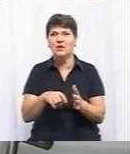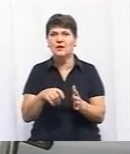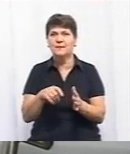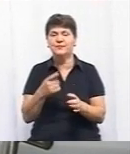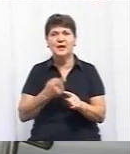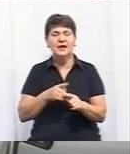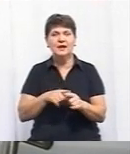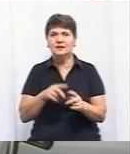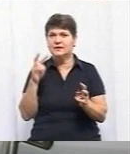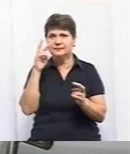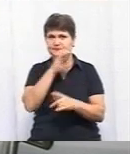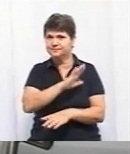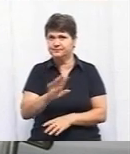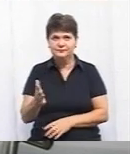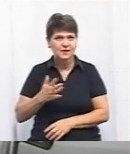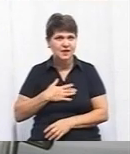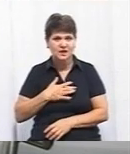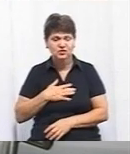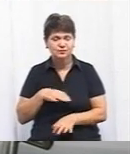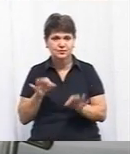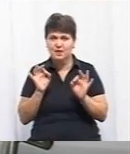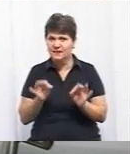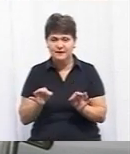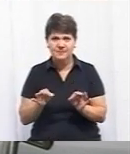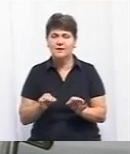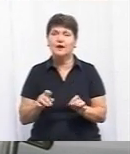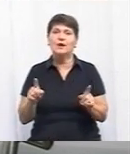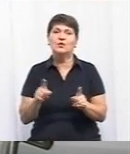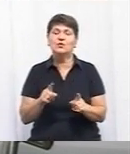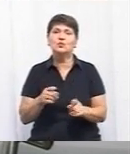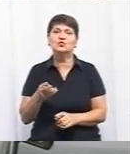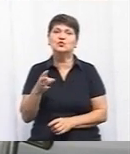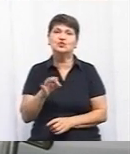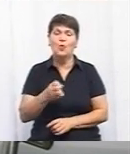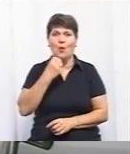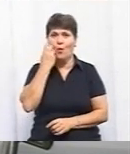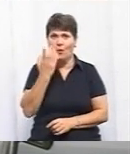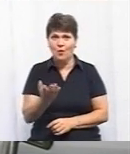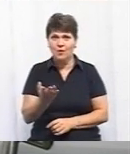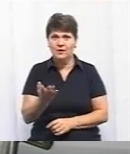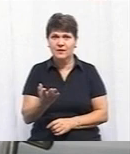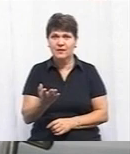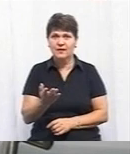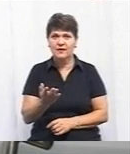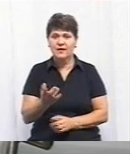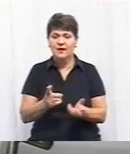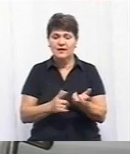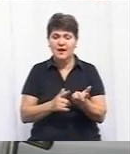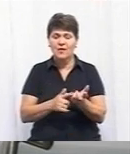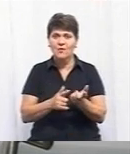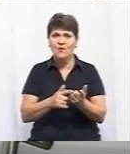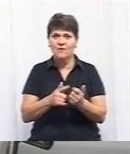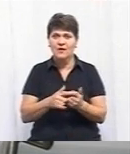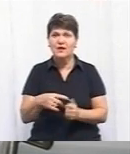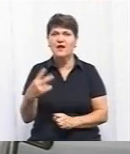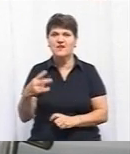не зовсім, на мій погляд, правильний підхід. Чому? Тому що коли ми вважали з вами, рахували, що 20